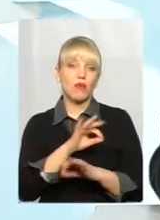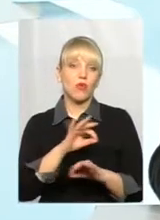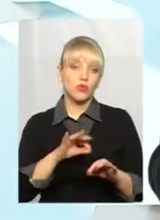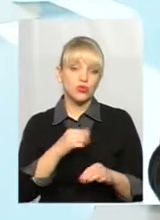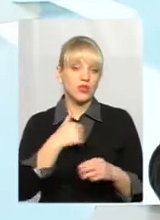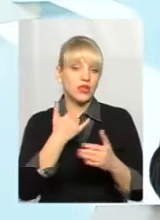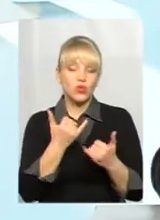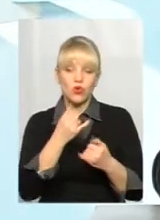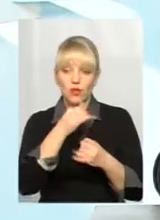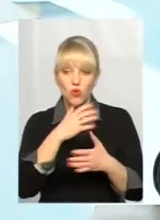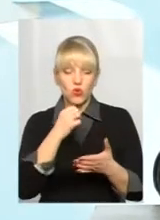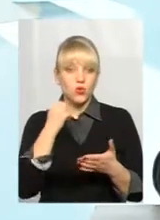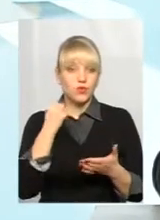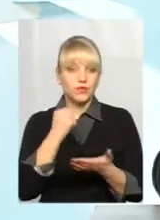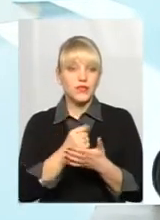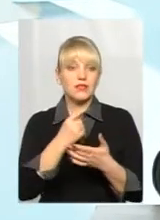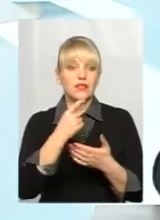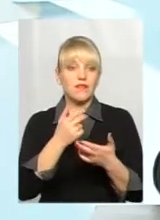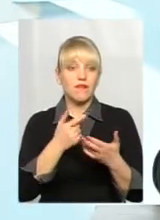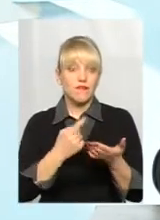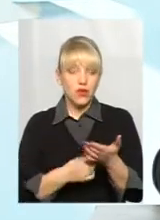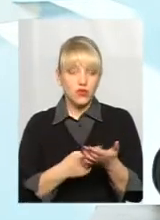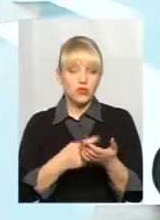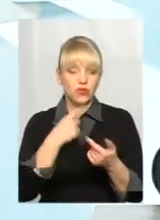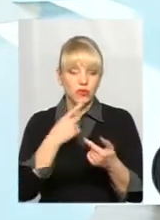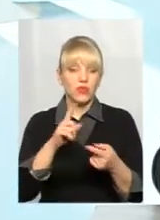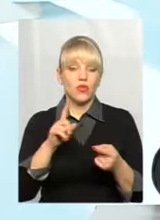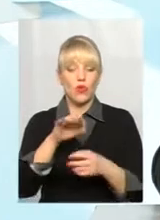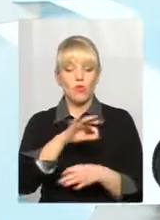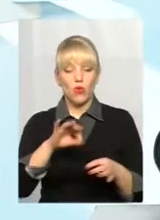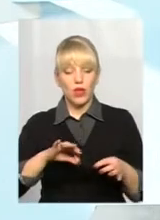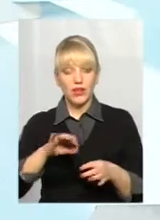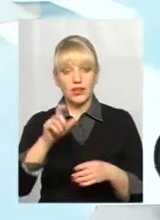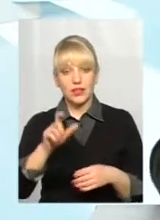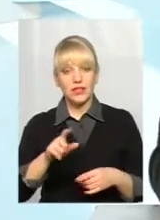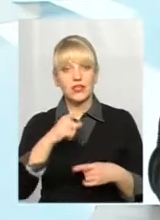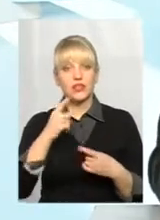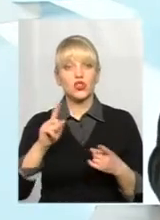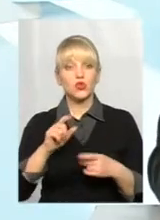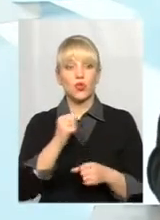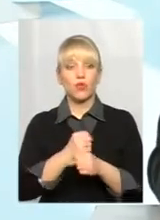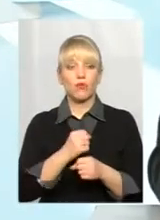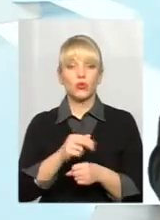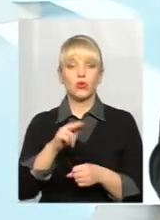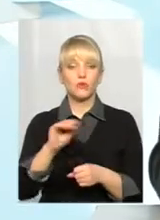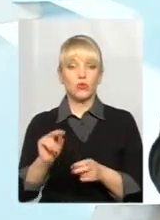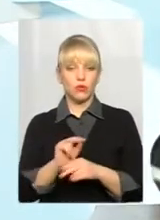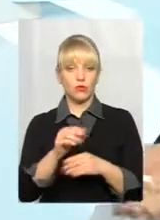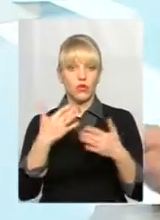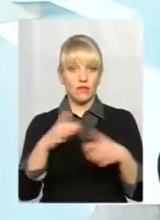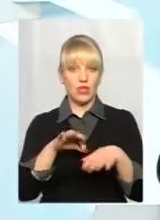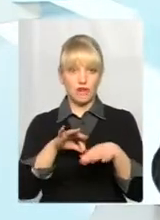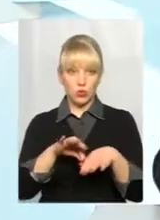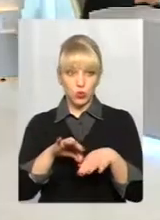можу стверджувати, але проєктант сказав, що роботи по ремонту вже ведуться. От. І знову